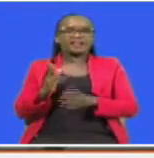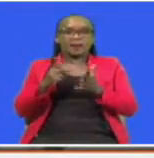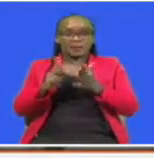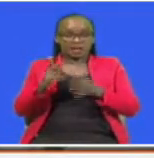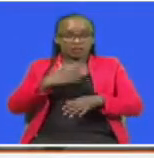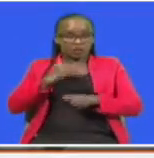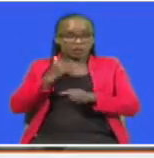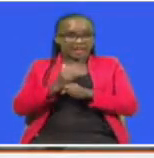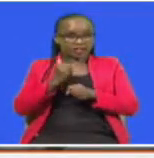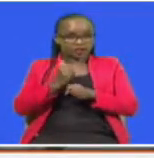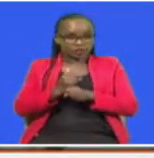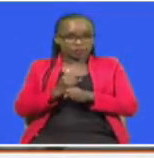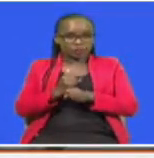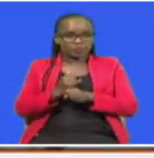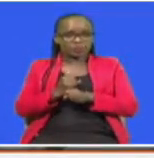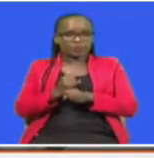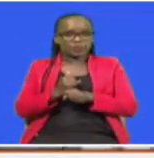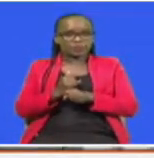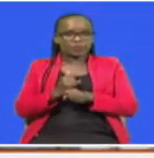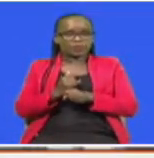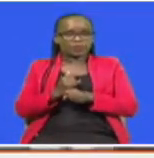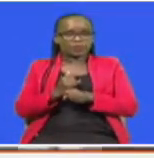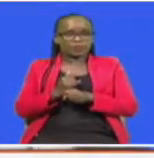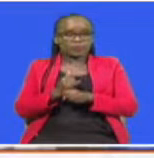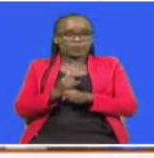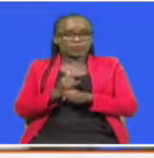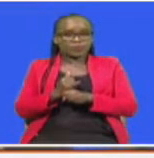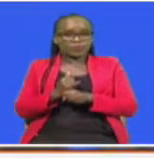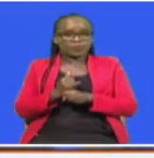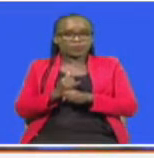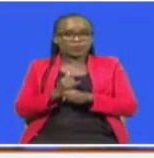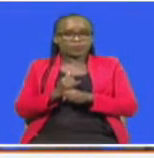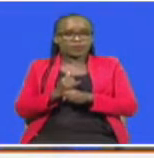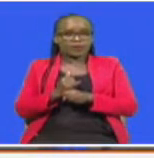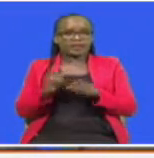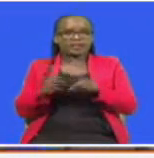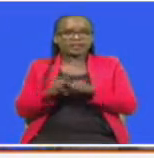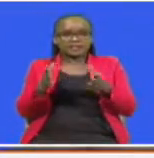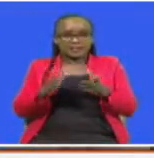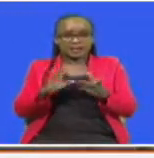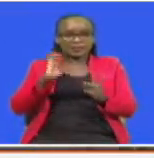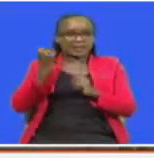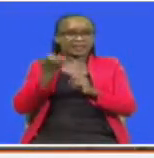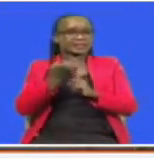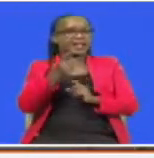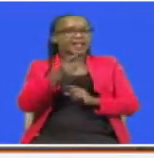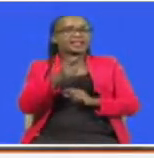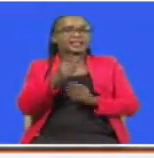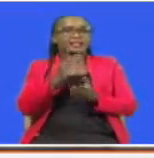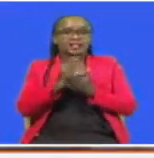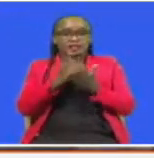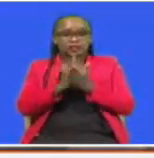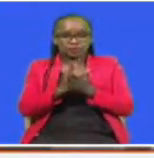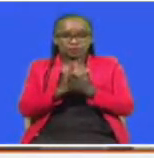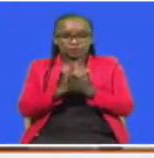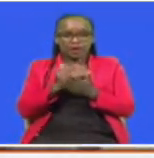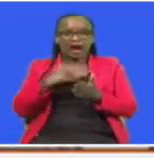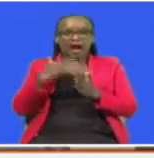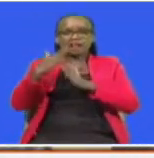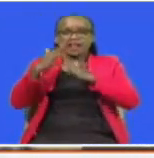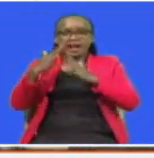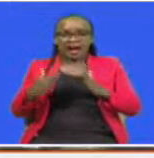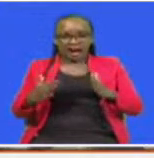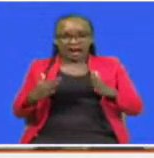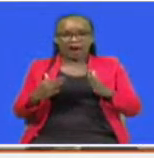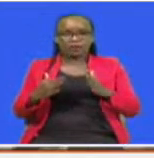job for the city of Montreal. Katika mji wa Diani, mwana mazingira huyu amepangisha nyumba ya shilingi